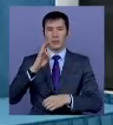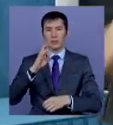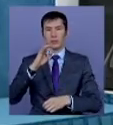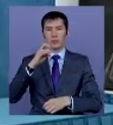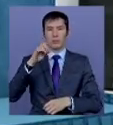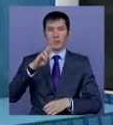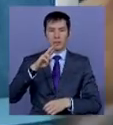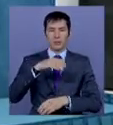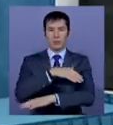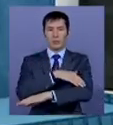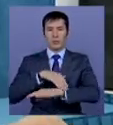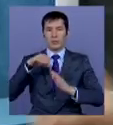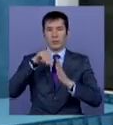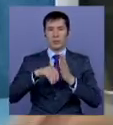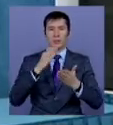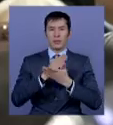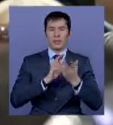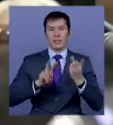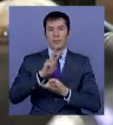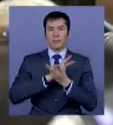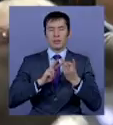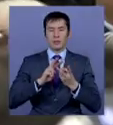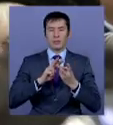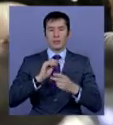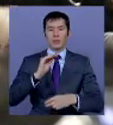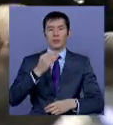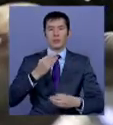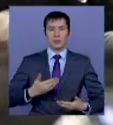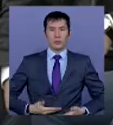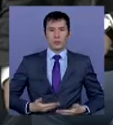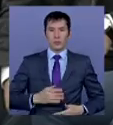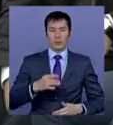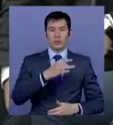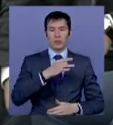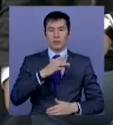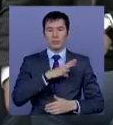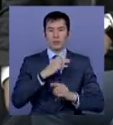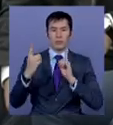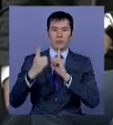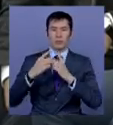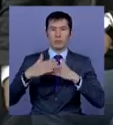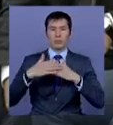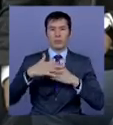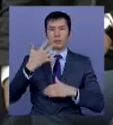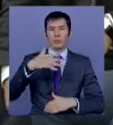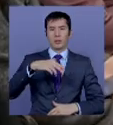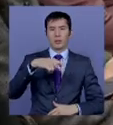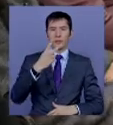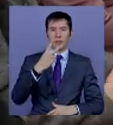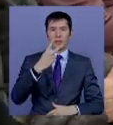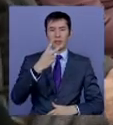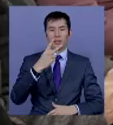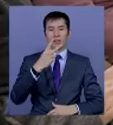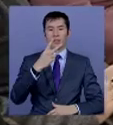даңғылдарында реконструкция жұмыстарын жүргізу қажет. Жетісулықтар мен әкімнің арасындағы жүздесуінде жалпы саны 52 адамнан 78 сұрақ